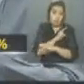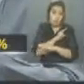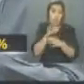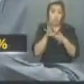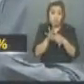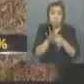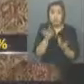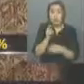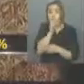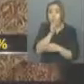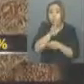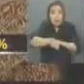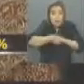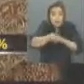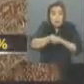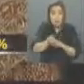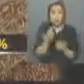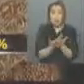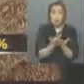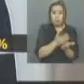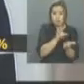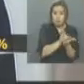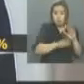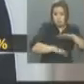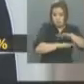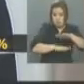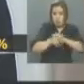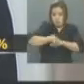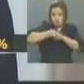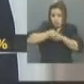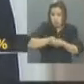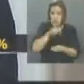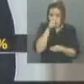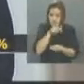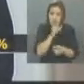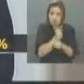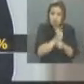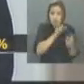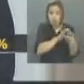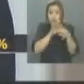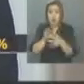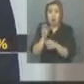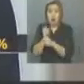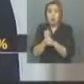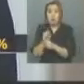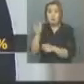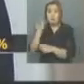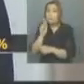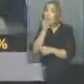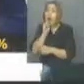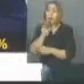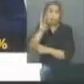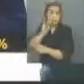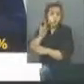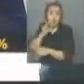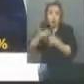าวว่าจากต้นทุนสินค้าเกษตรซึ่งเป็นวัตถุดิบหลักในการผลิตอาหารสัตว์ปรับราคาสูงขึ้นทำให้คาดว่าแนวโน้มอ